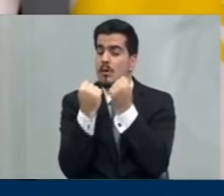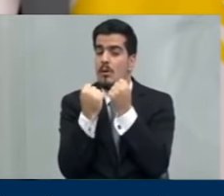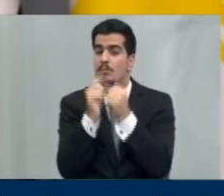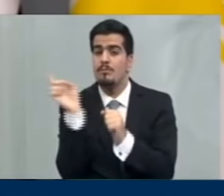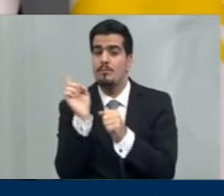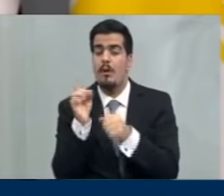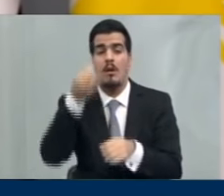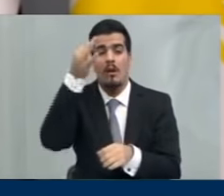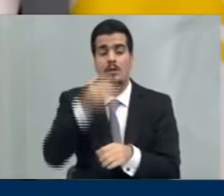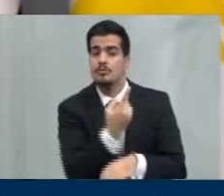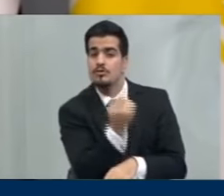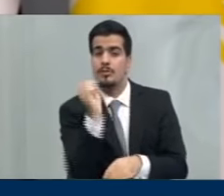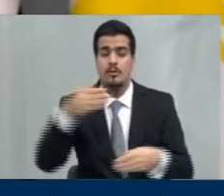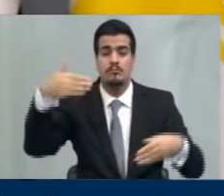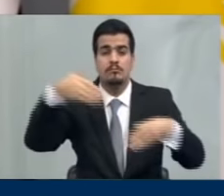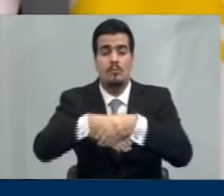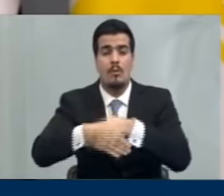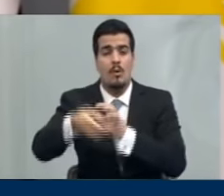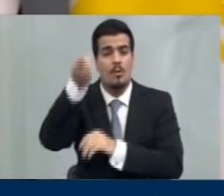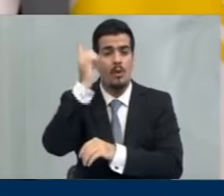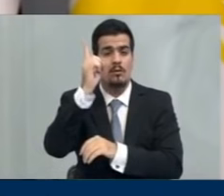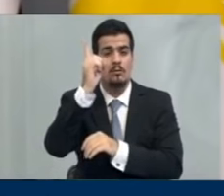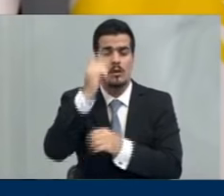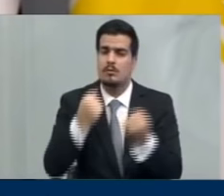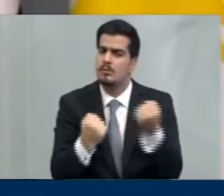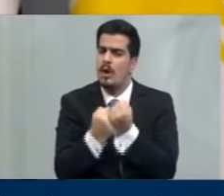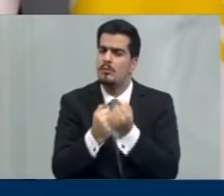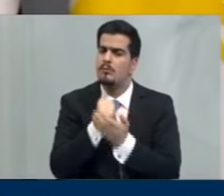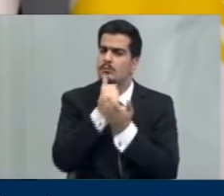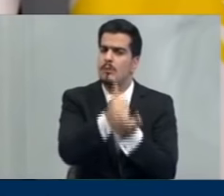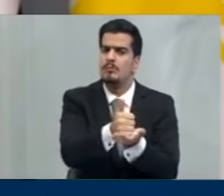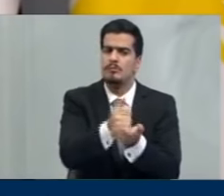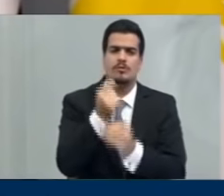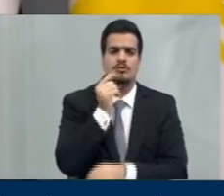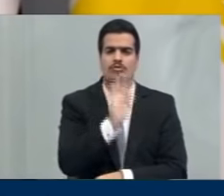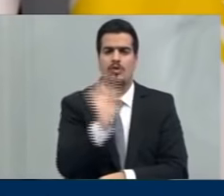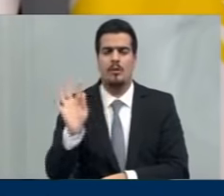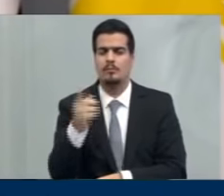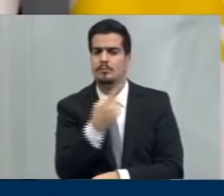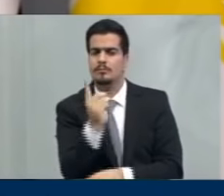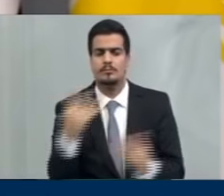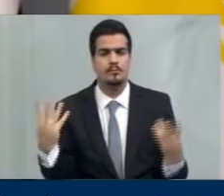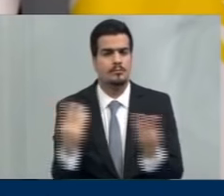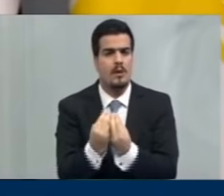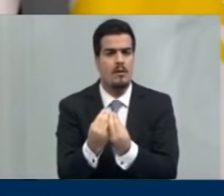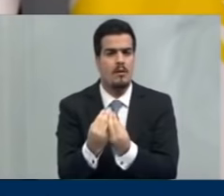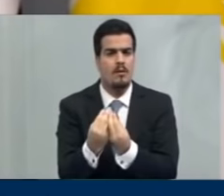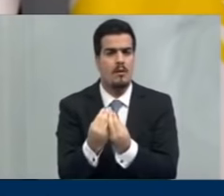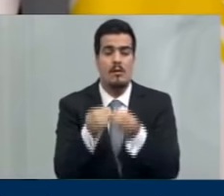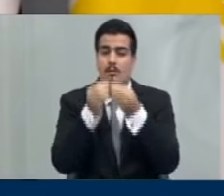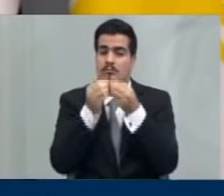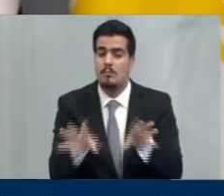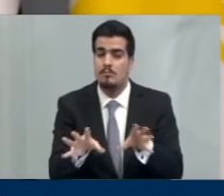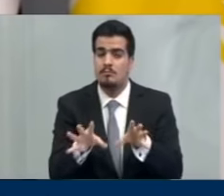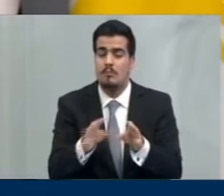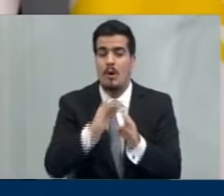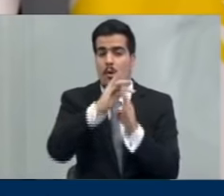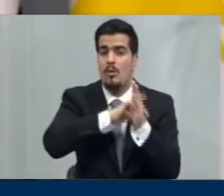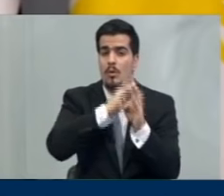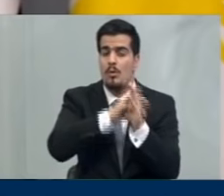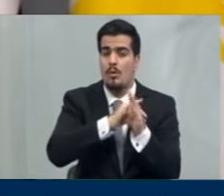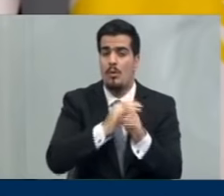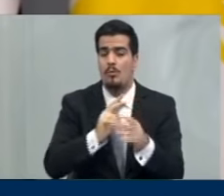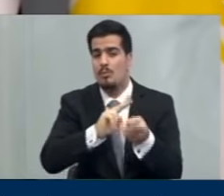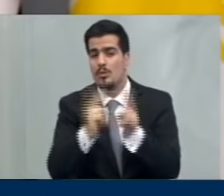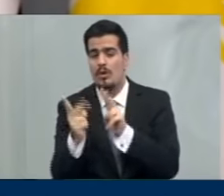وعلينا التكاتف والوحدة، وندعم الحقوق الدستورية لشعبنا ونرفض التطاول على حقوق الآخرين.